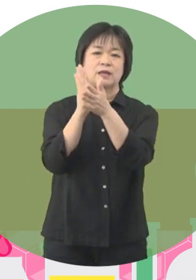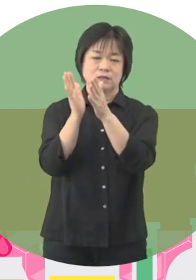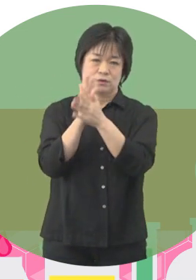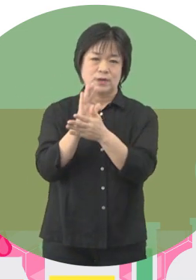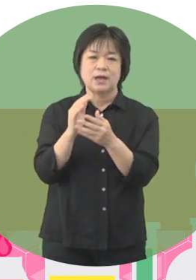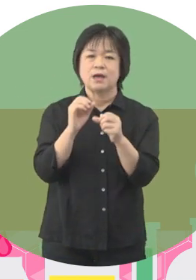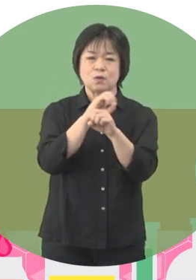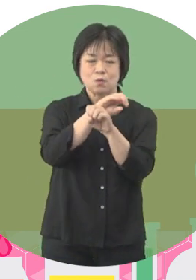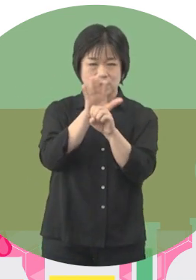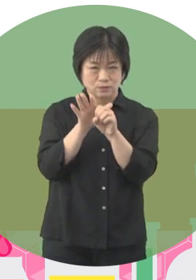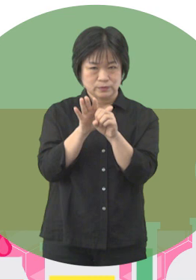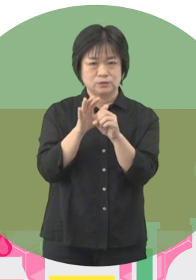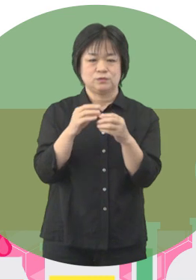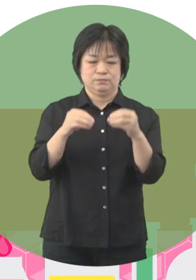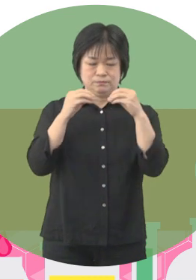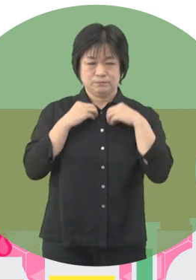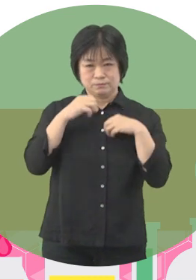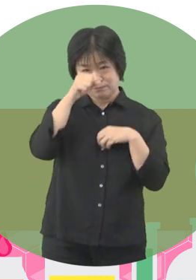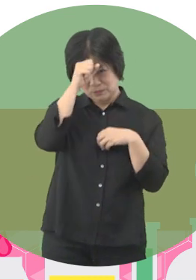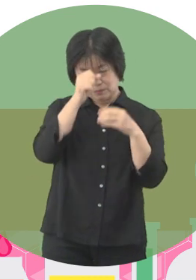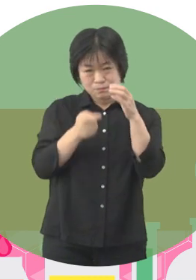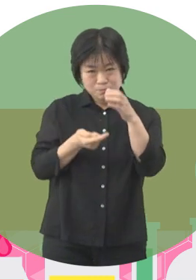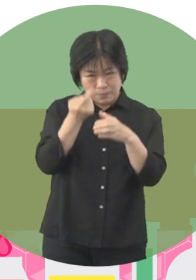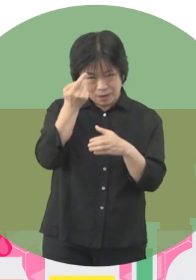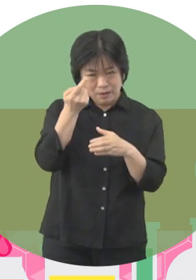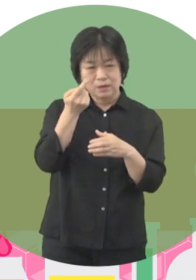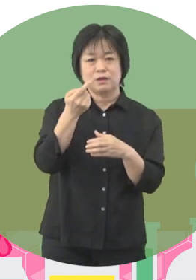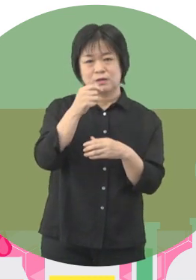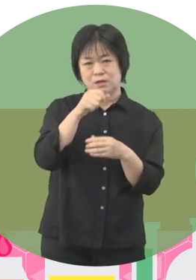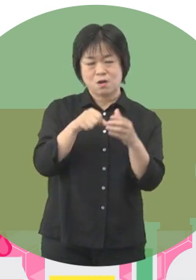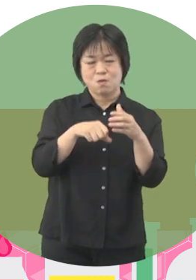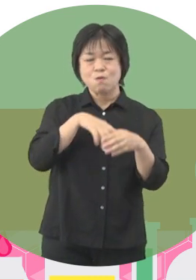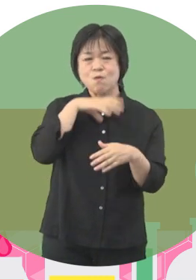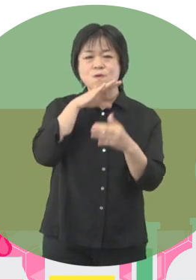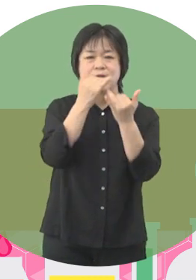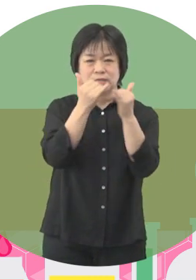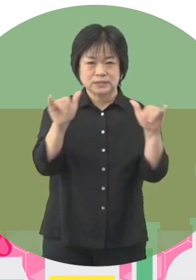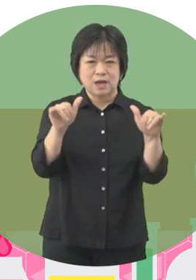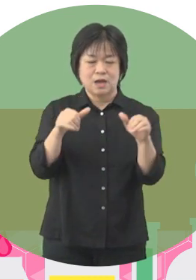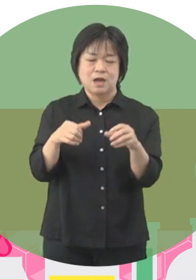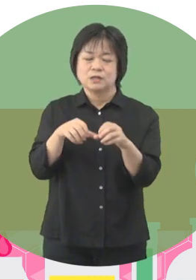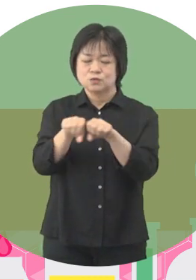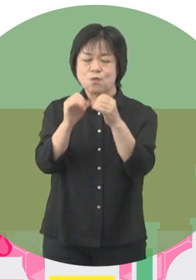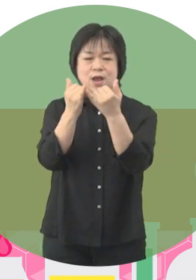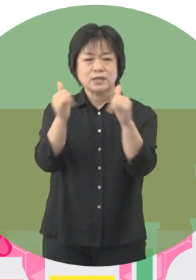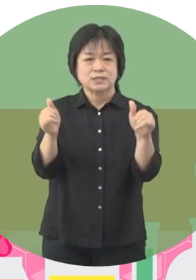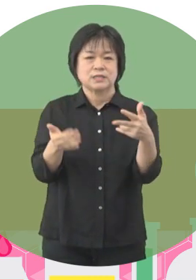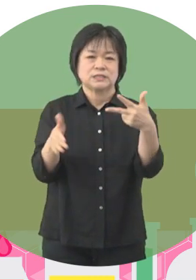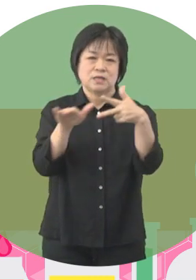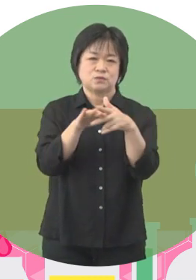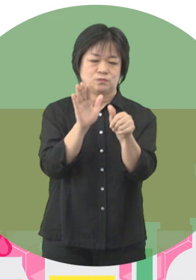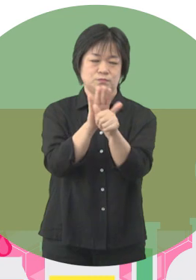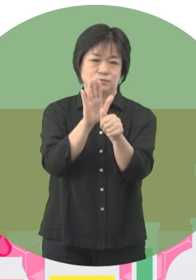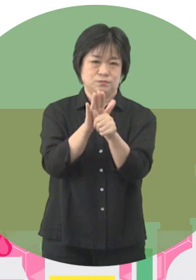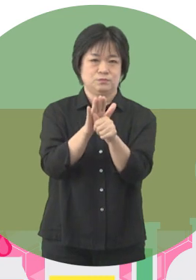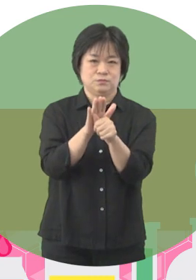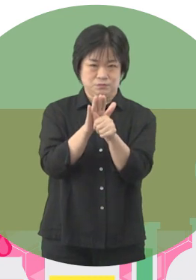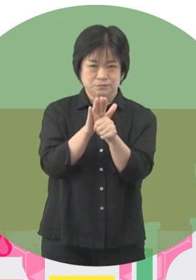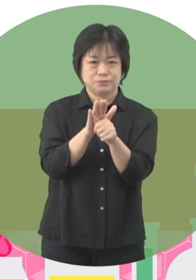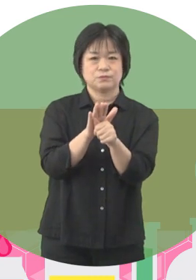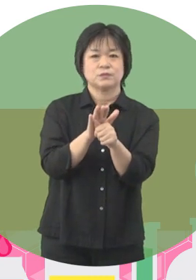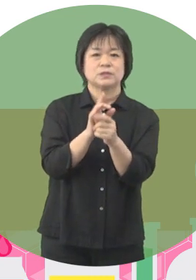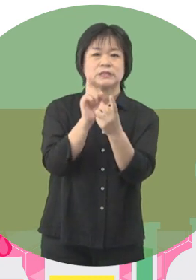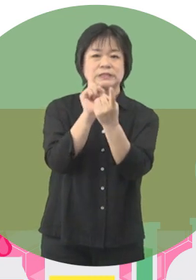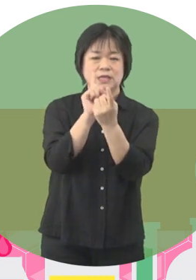新型コロナウイルス感染症が発生した高齢者・障害者施設等を支援しています。対象経費